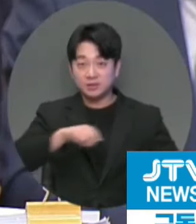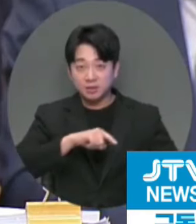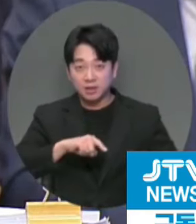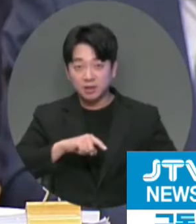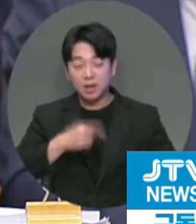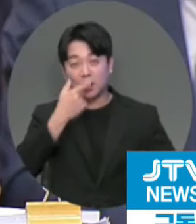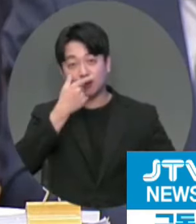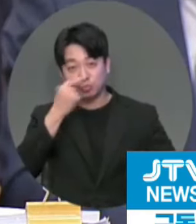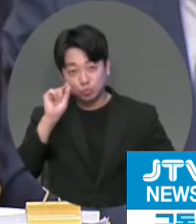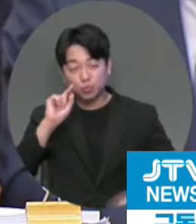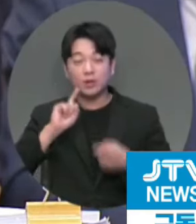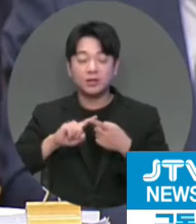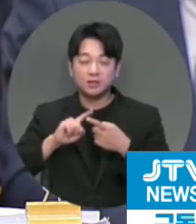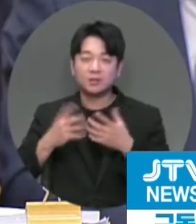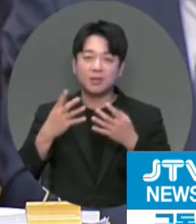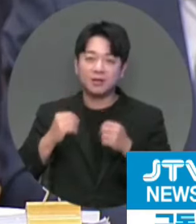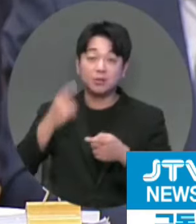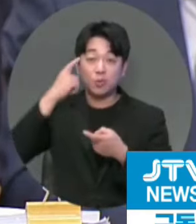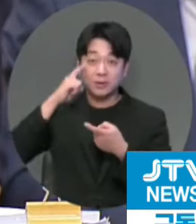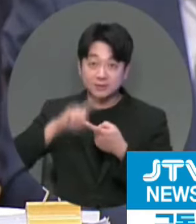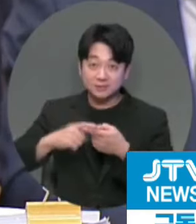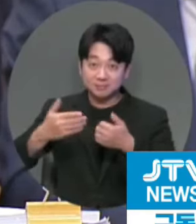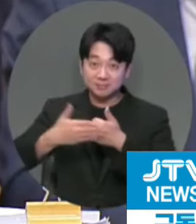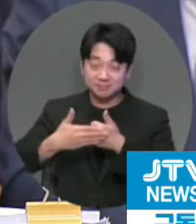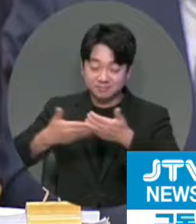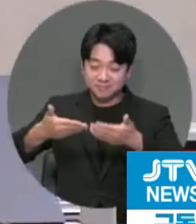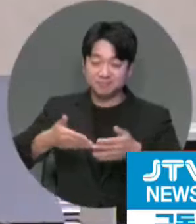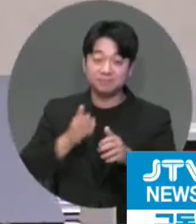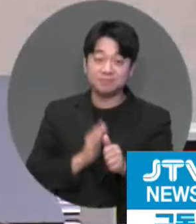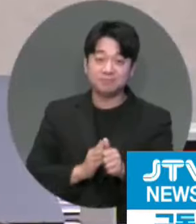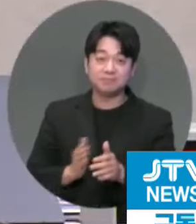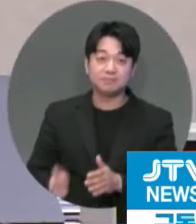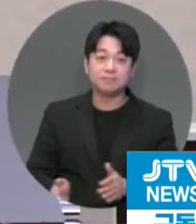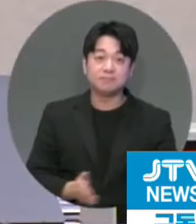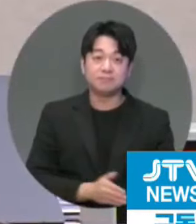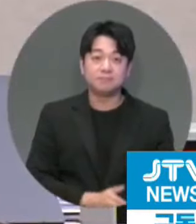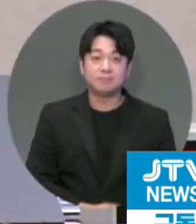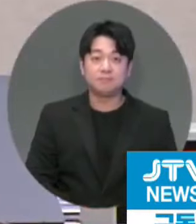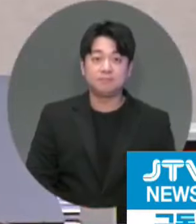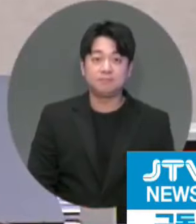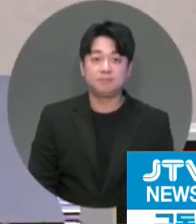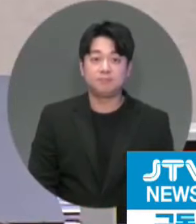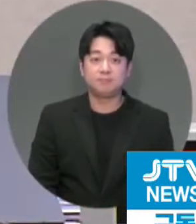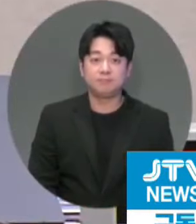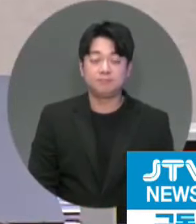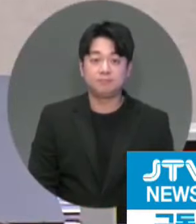관심을 써주시면 감사하겠습니다. 네. 그 장관님, 예. 그